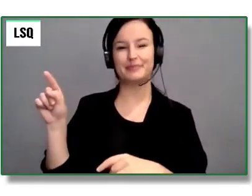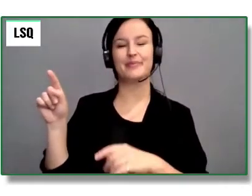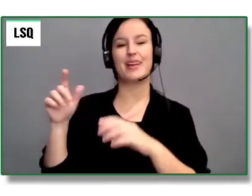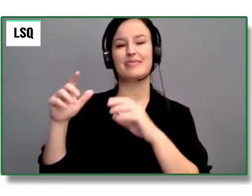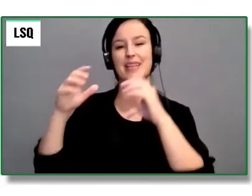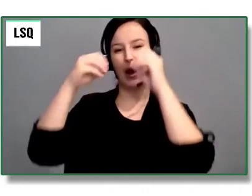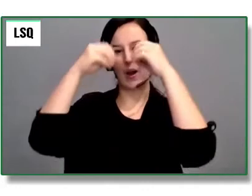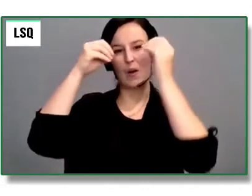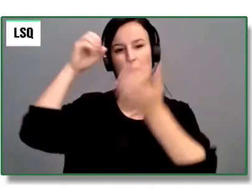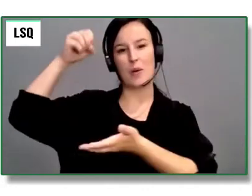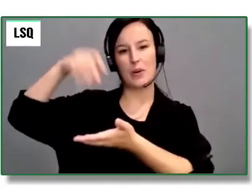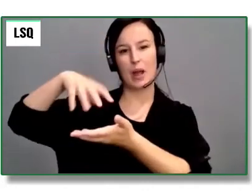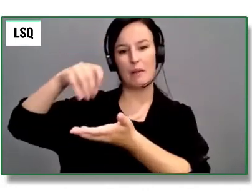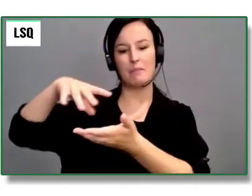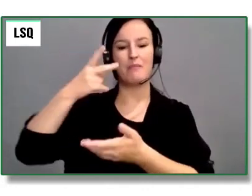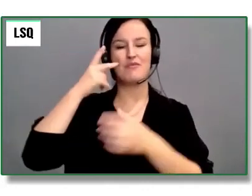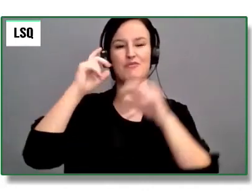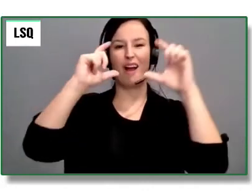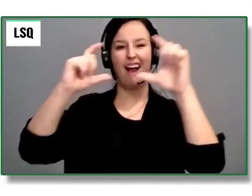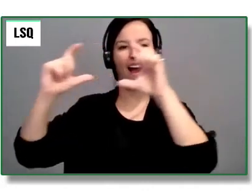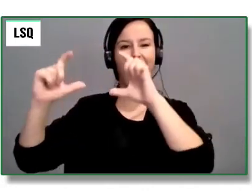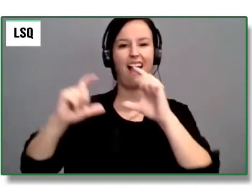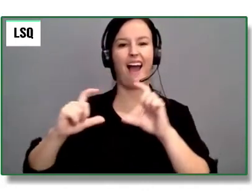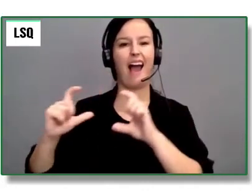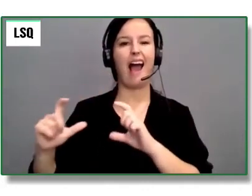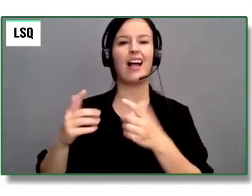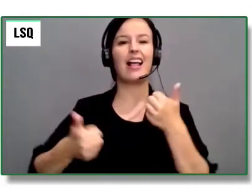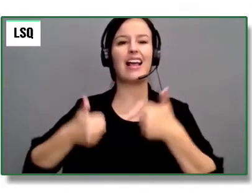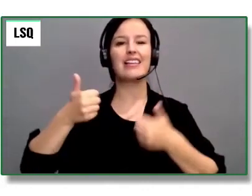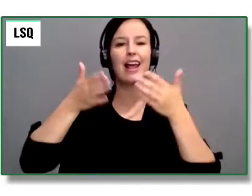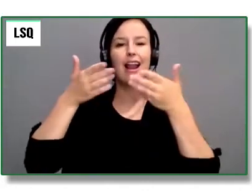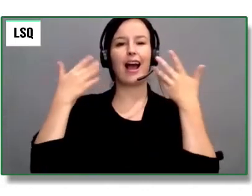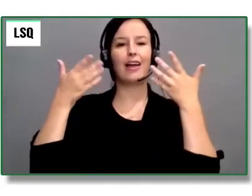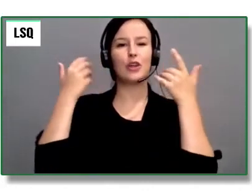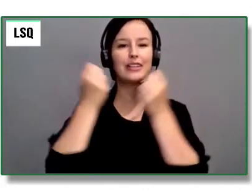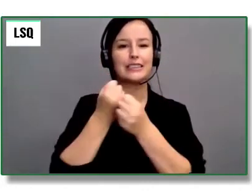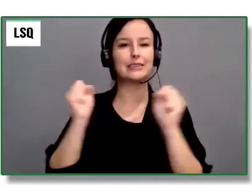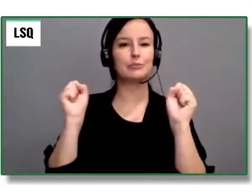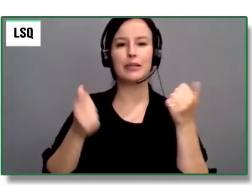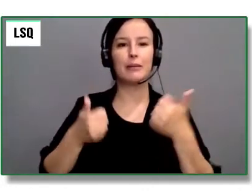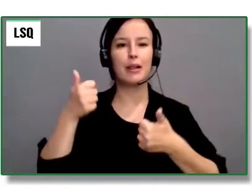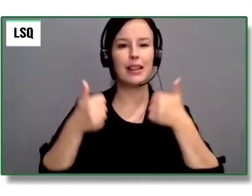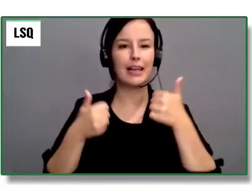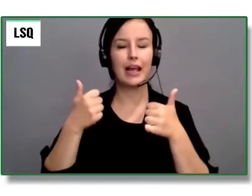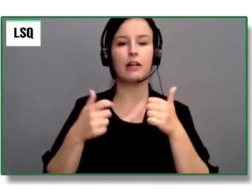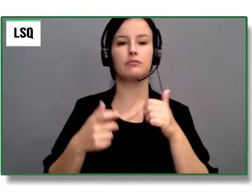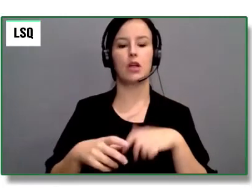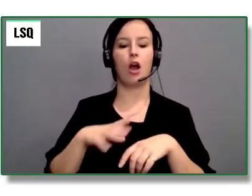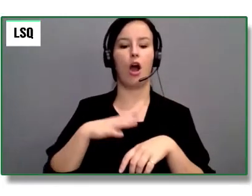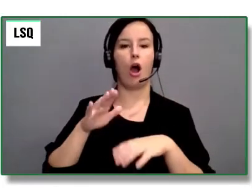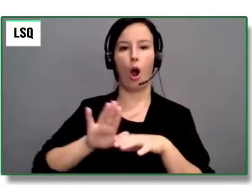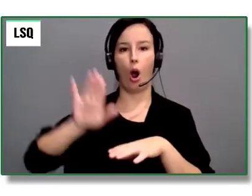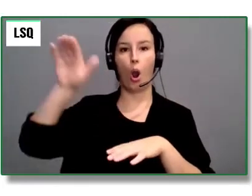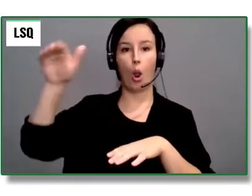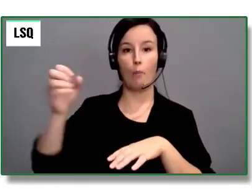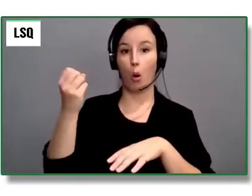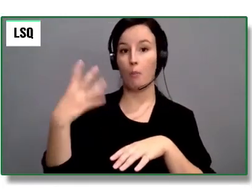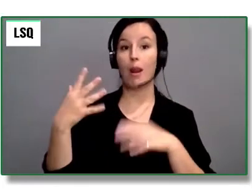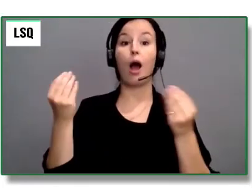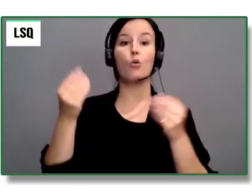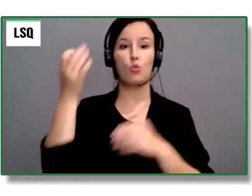avec quelques tuiles qui montrent les différentes randonnées disponibles. Donc ici, par exemple, nous avons le Mont Blanc en France.